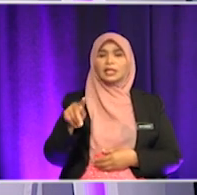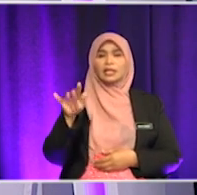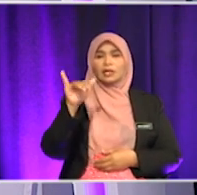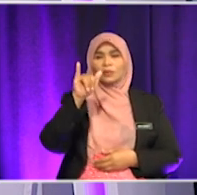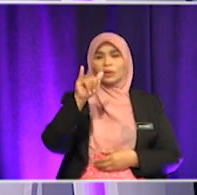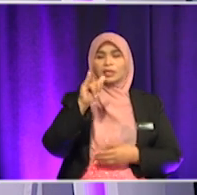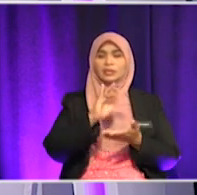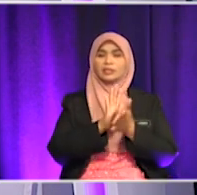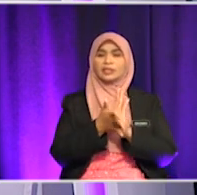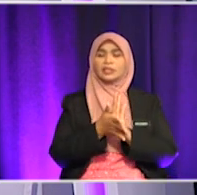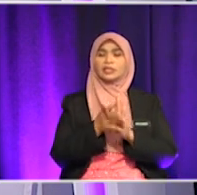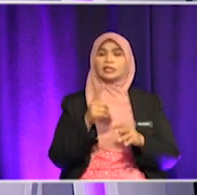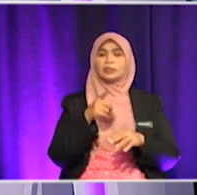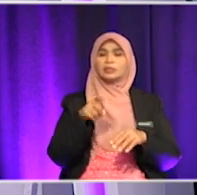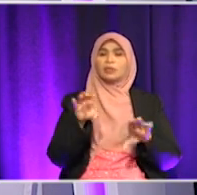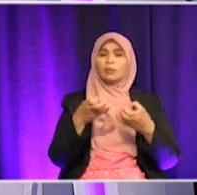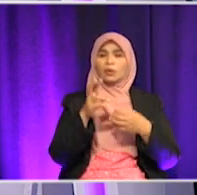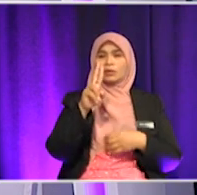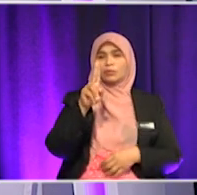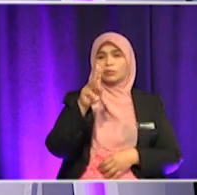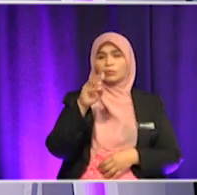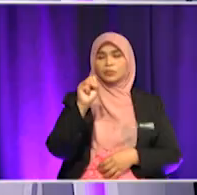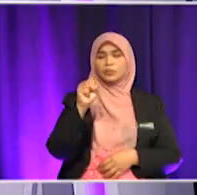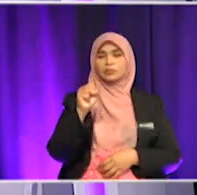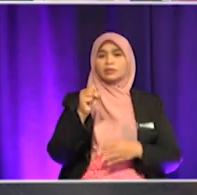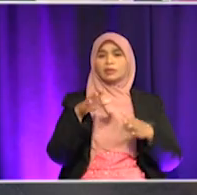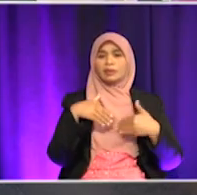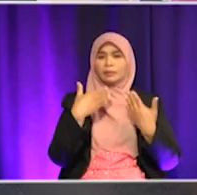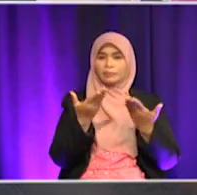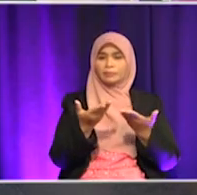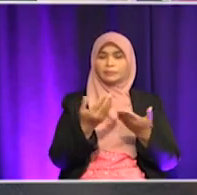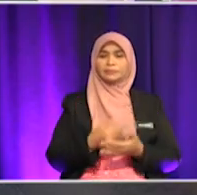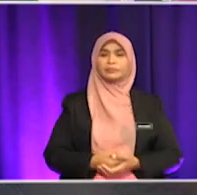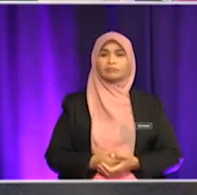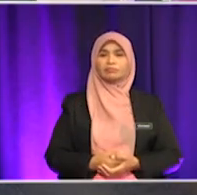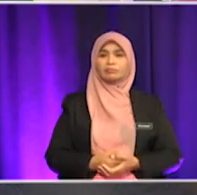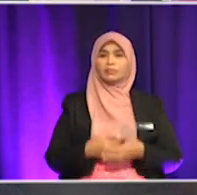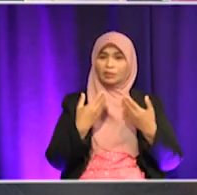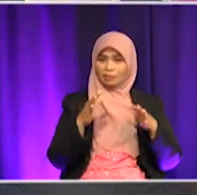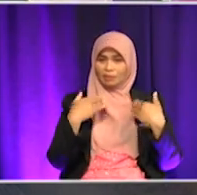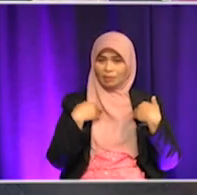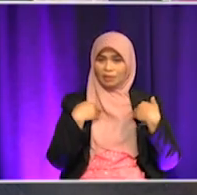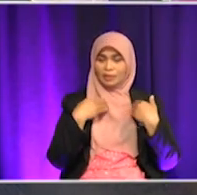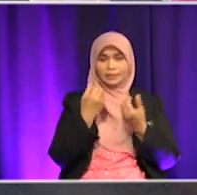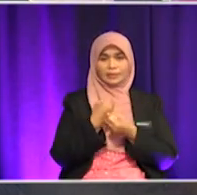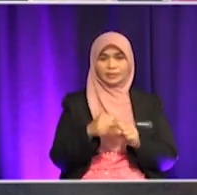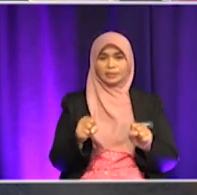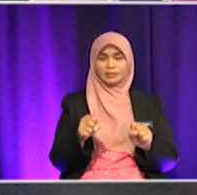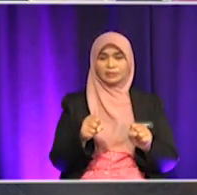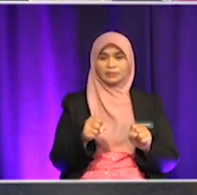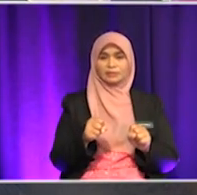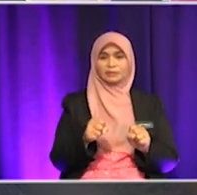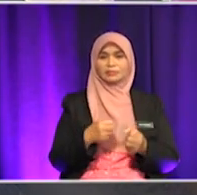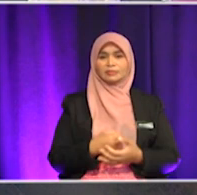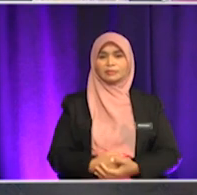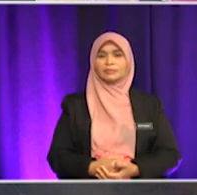dulu rumusnya macam mana. Okey. Baik. Dah ada yang dah bersedia ke? Dah ada jawapan. Oh, dah ada